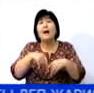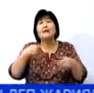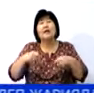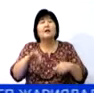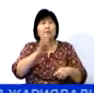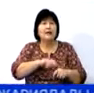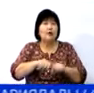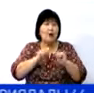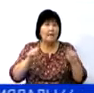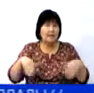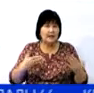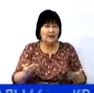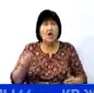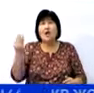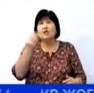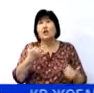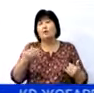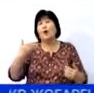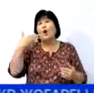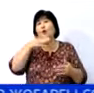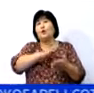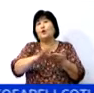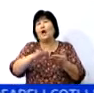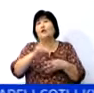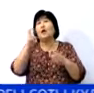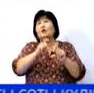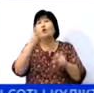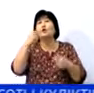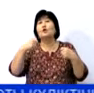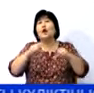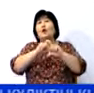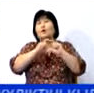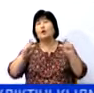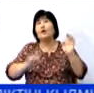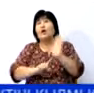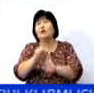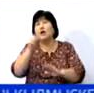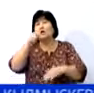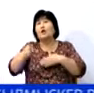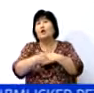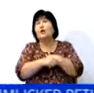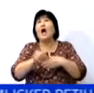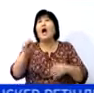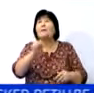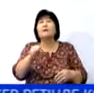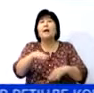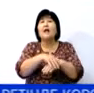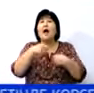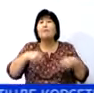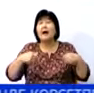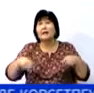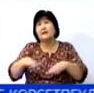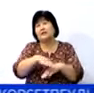беріледі. Шиелде биыл Күршақтау зауыты мен 3 сауда орны іске қосылған. Жыл соңына дейін Әбдіманап базары ел